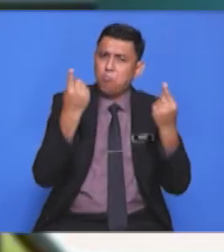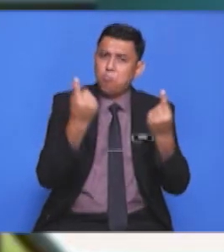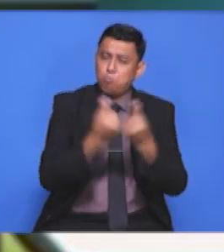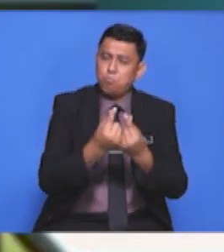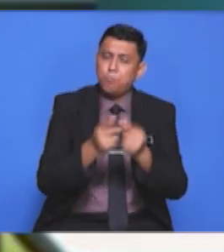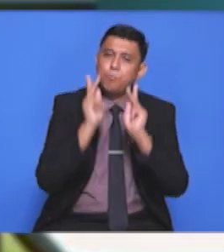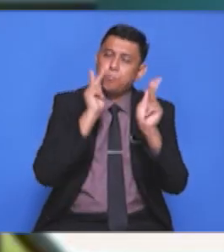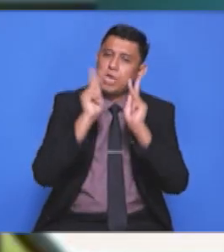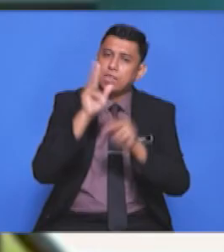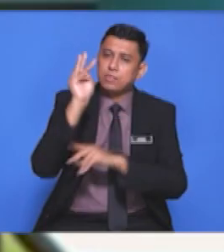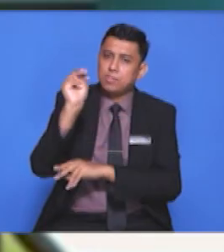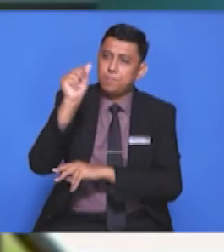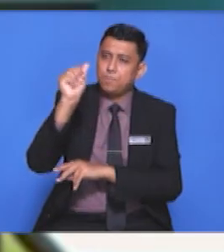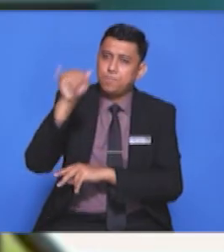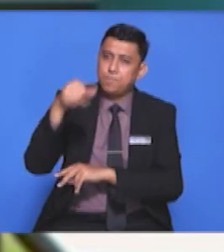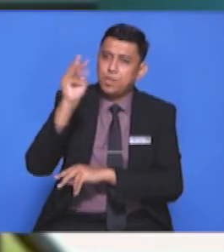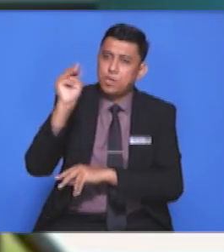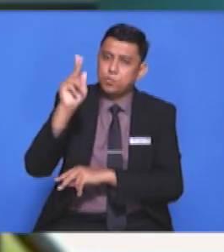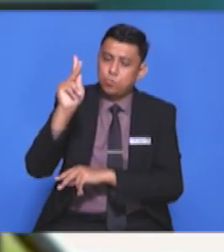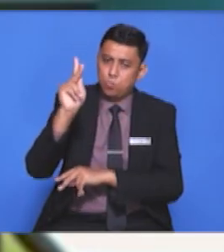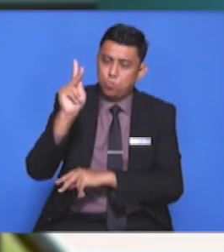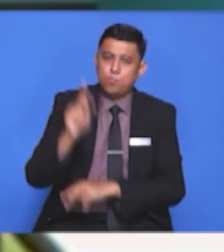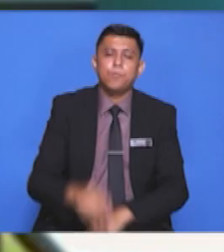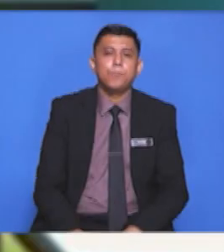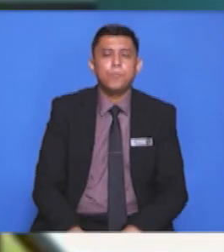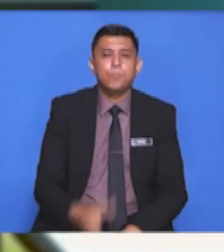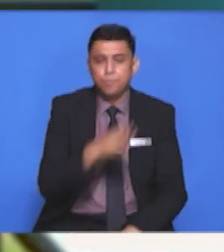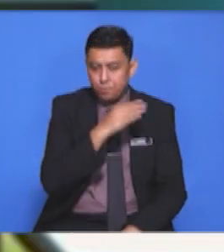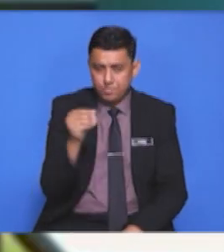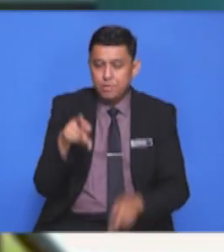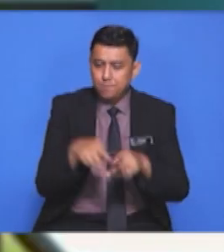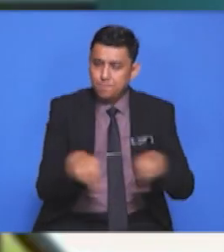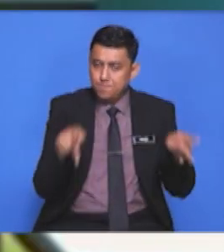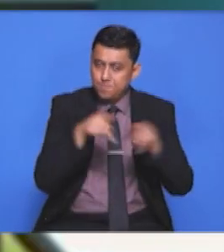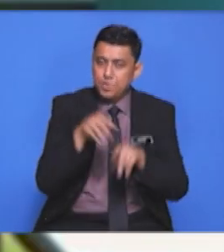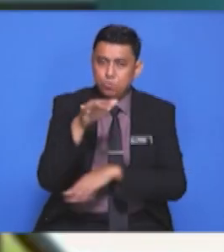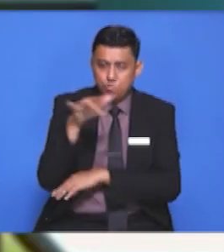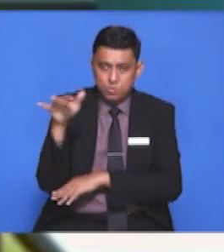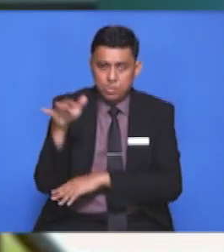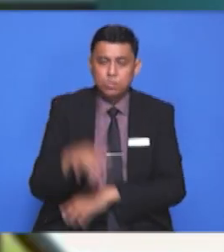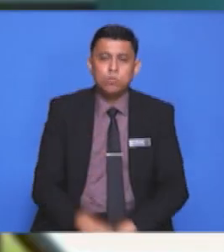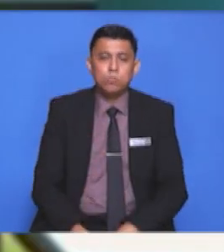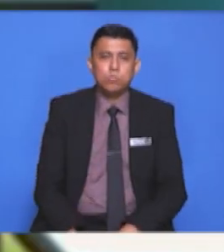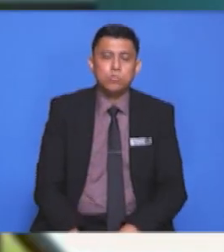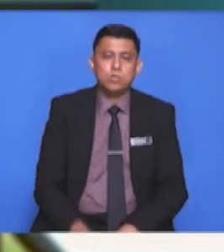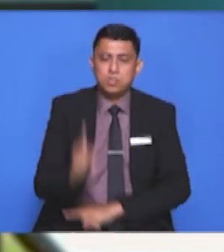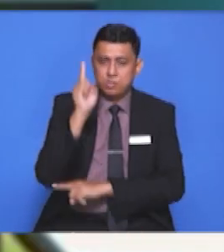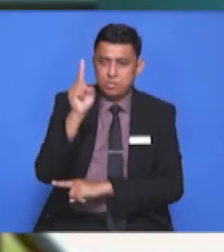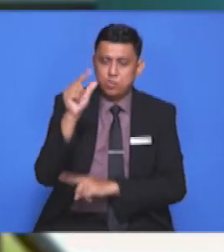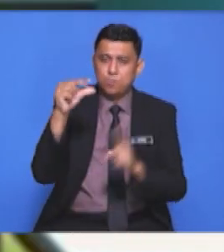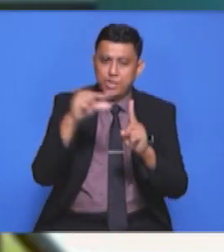dalam kata majmuk mantap dan perlu diejek sebagai satu